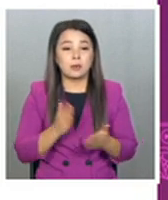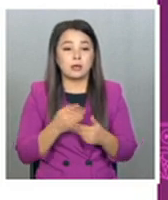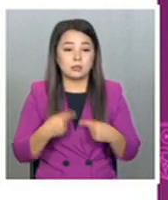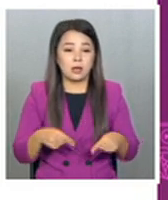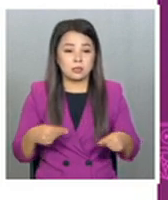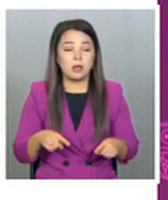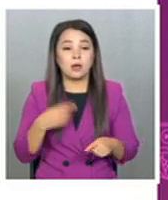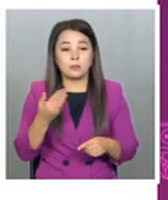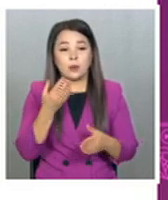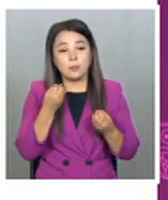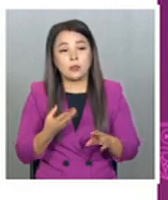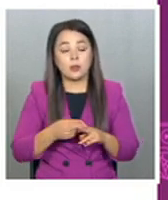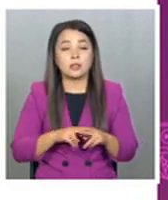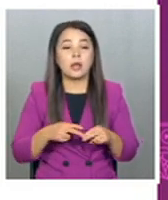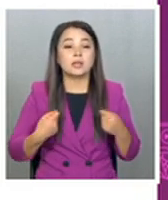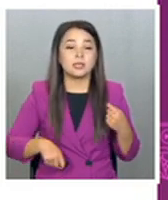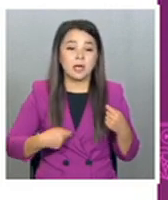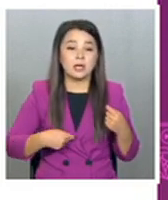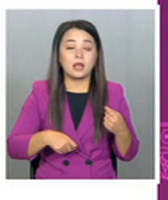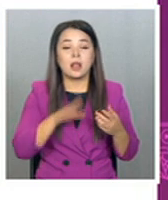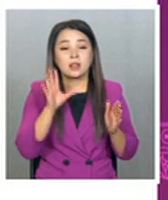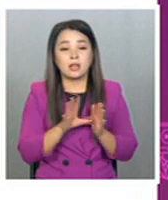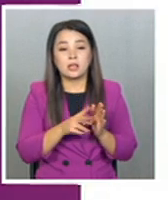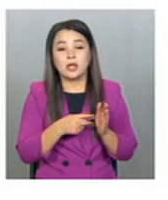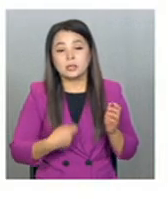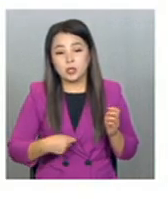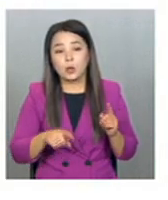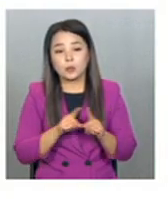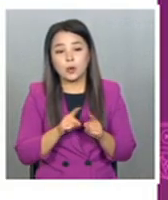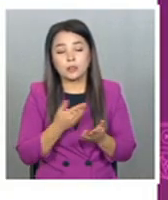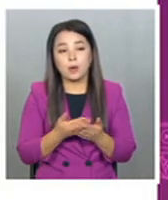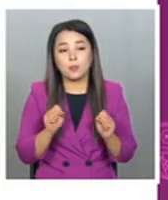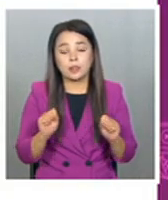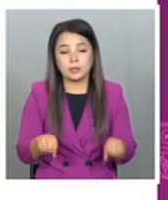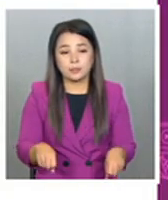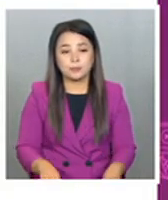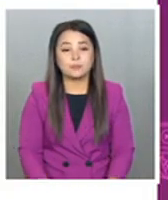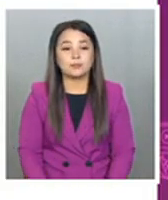қарапайым акустикалық гитара мен электронды гитараны мысалға келтіруге болады.